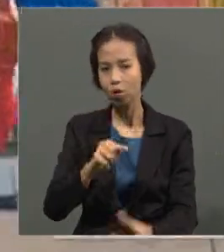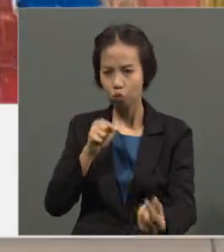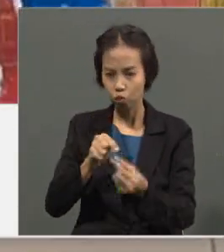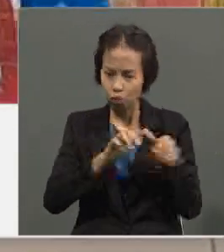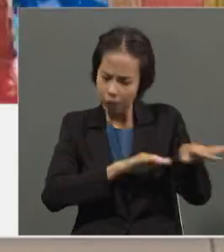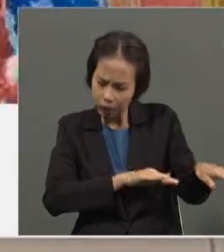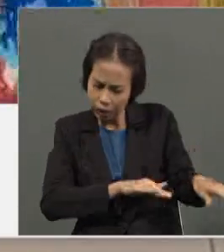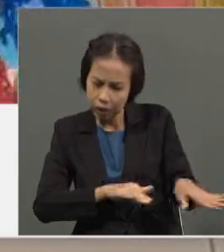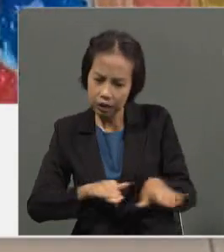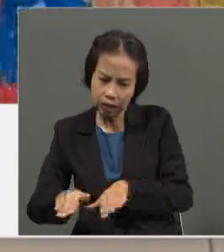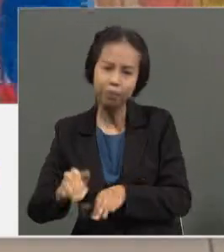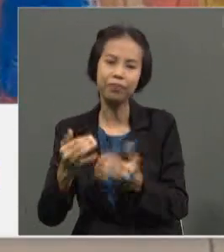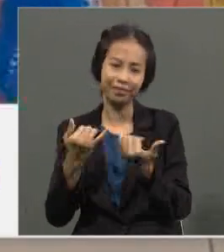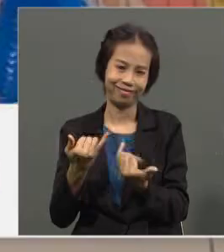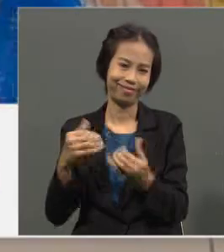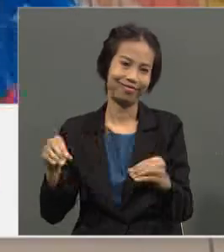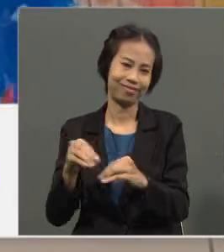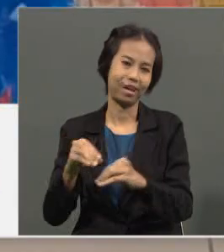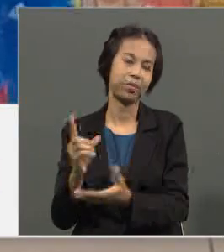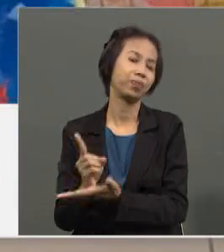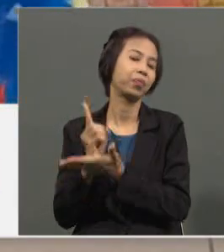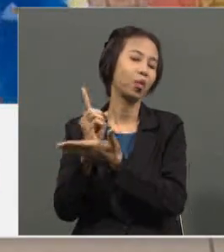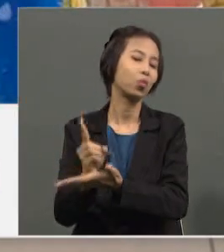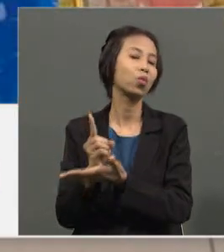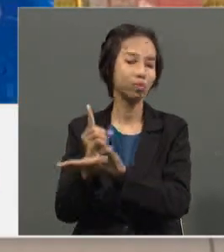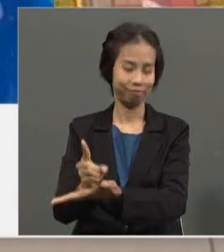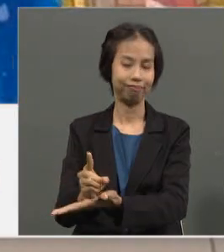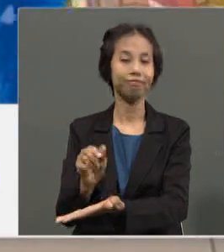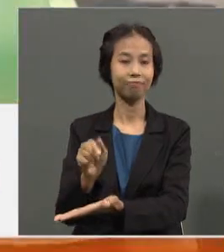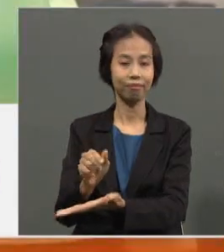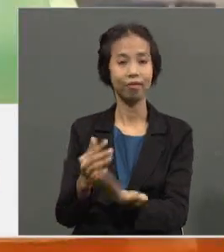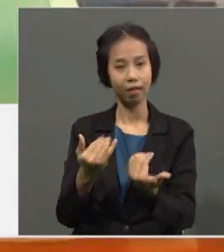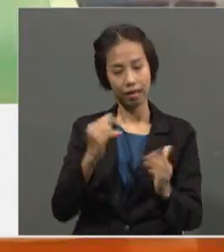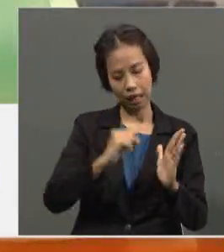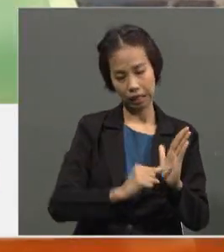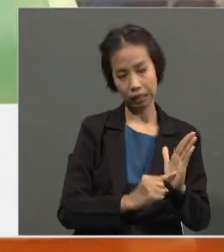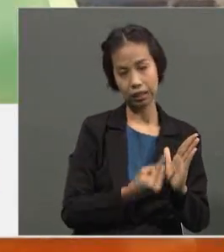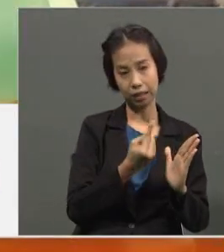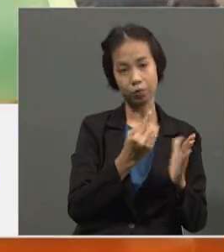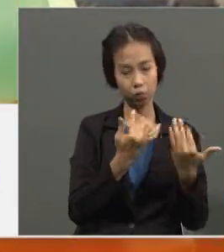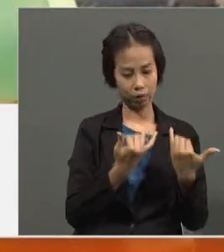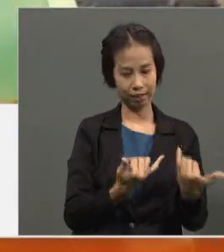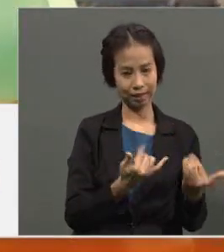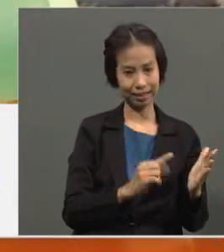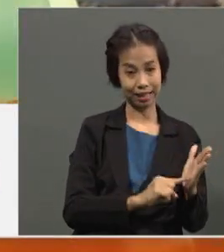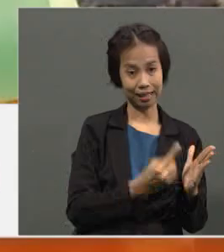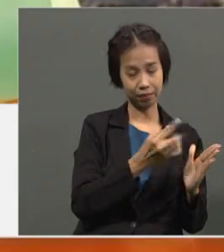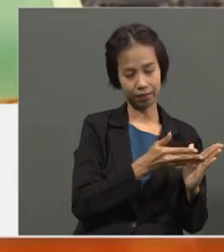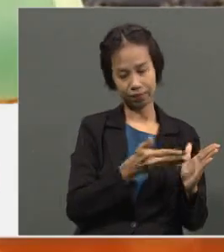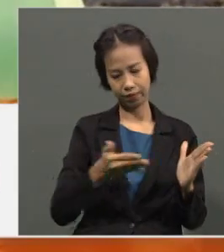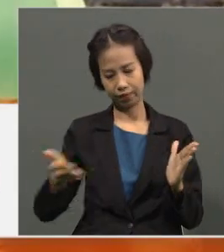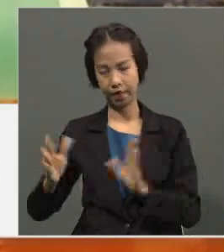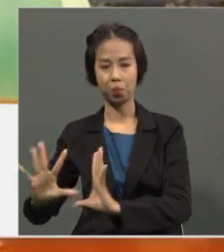เตรียมจัดงานเทศกาลประเพณีลอยกระทงประจำปีนี้นะคะงานจะเริ่มขึ้นตั้งแต่วันนี้ถึง 17